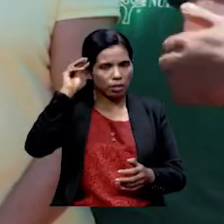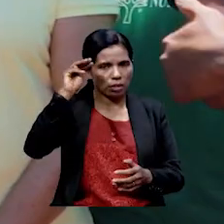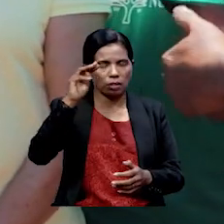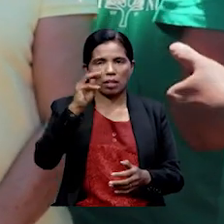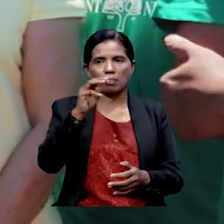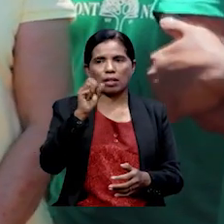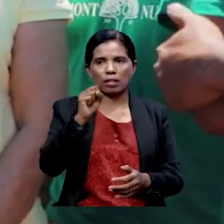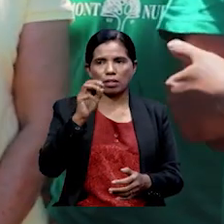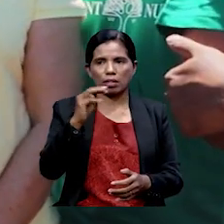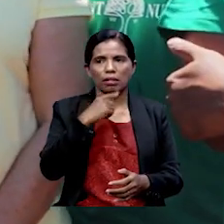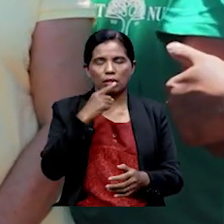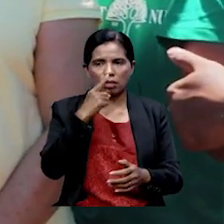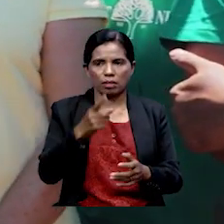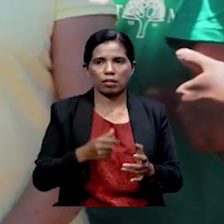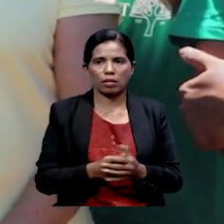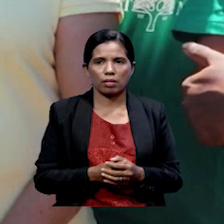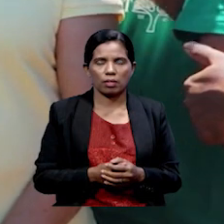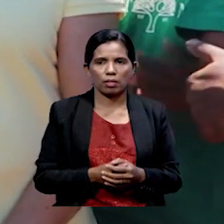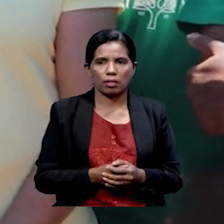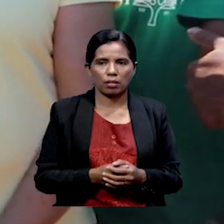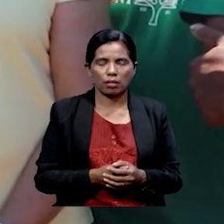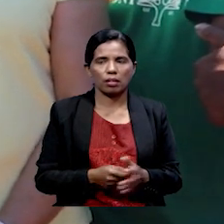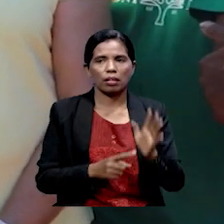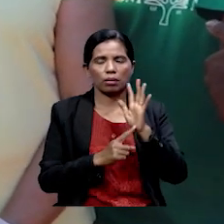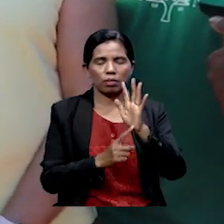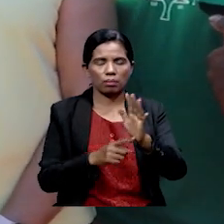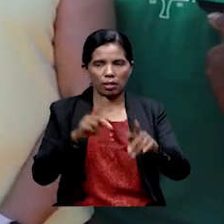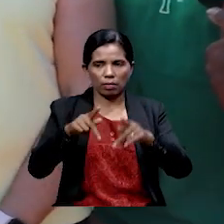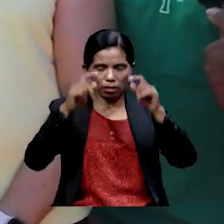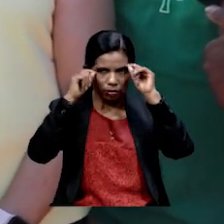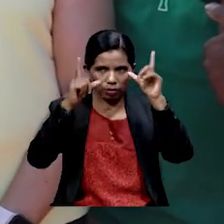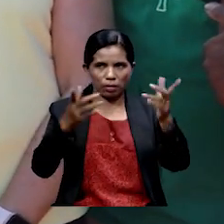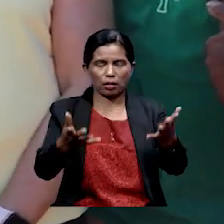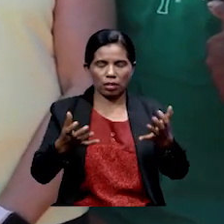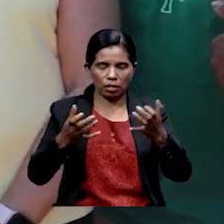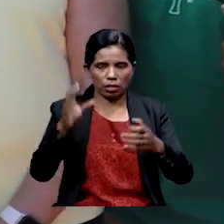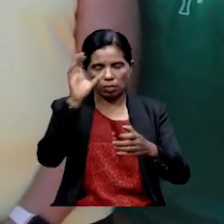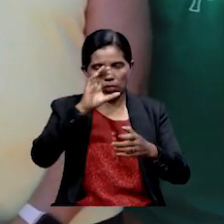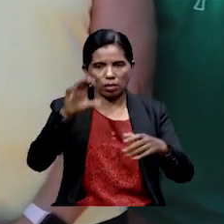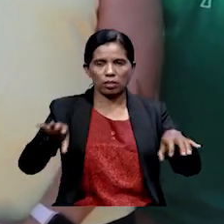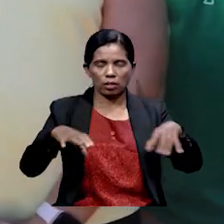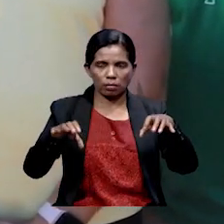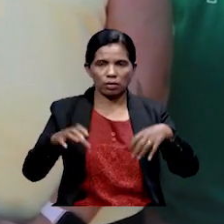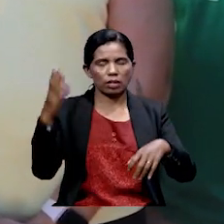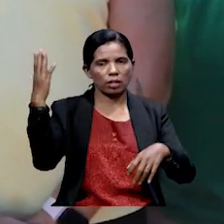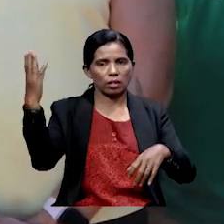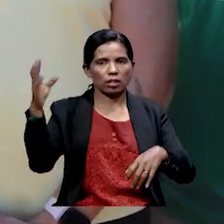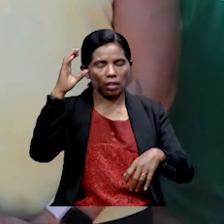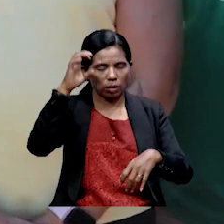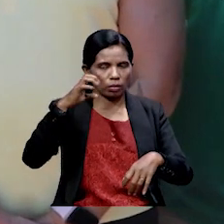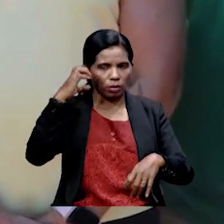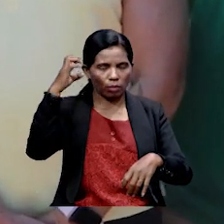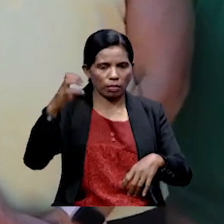Cooperação, Adalziz Albertina Xavier Reis Magno, apela para Timor Leste Hoto, Nebeha Karak, Babuca Serviço e Europa, tem que baixar